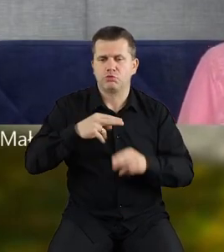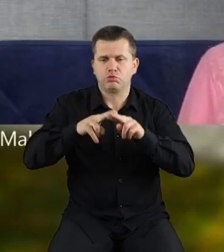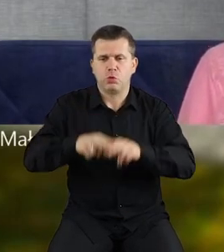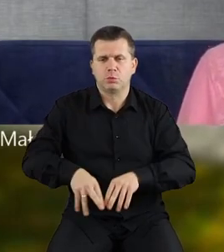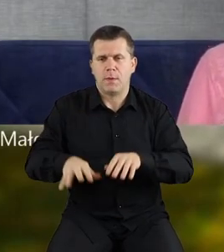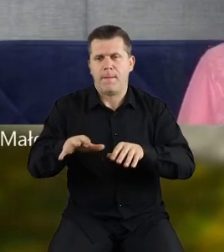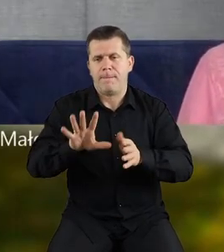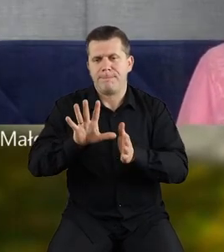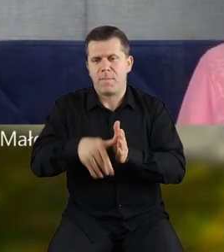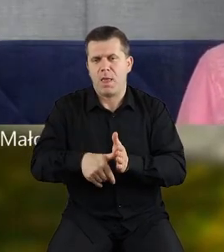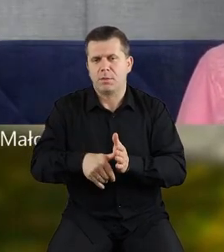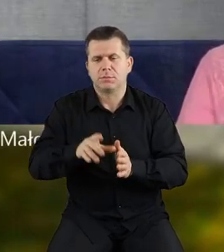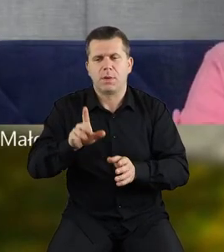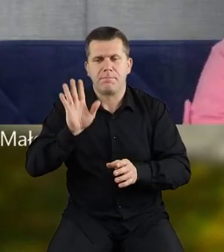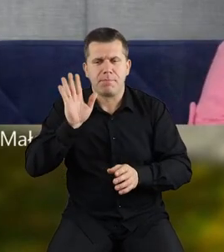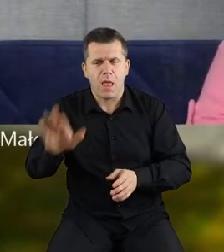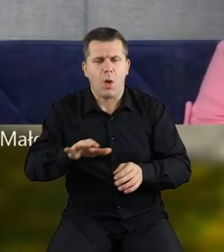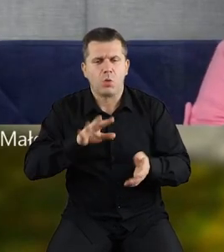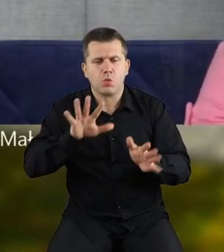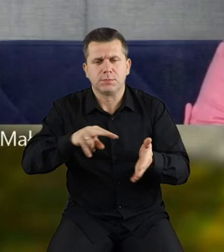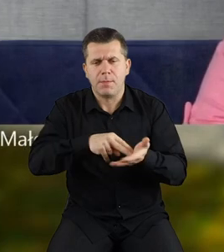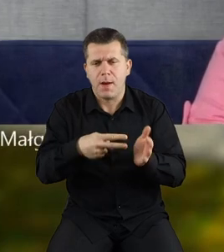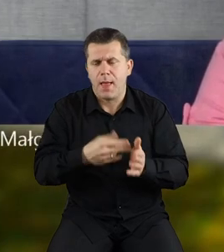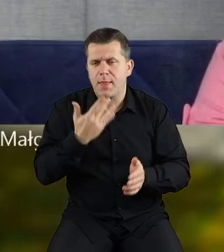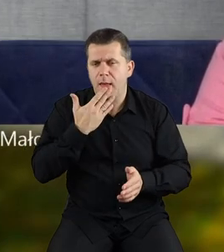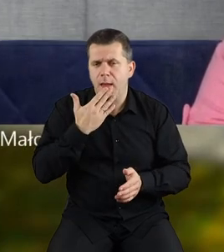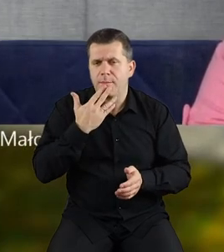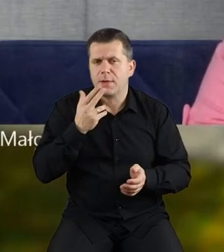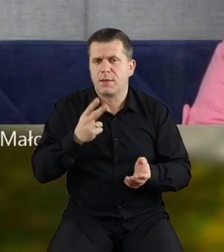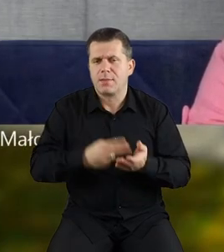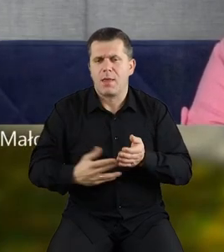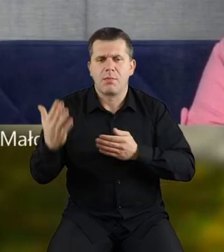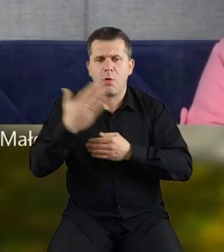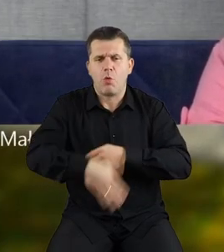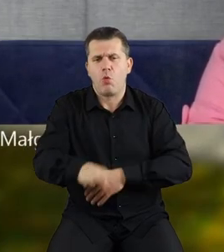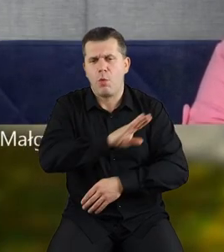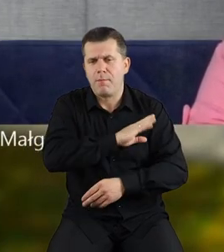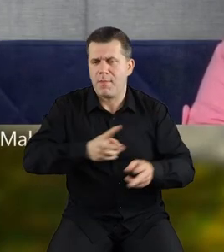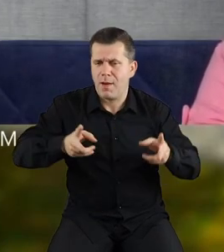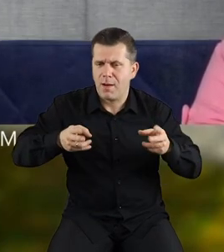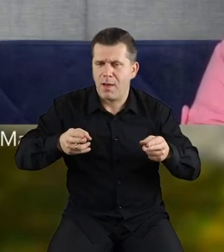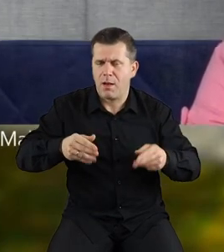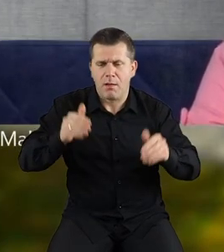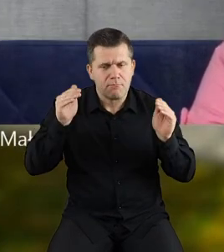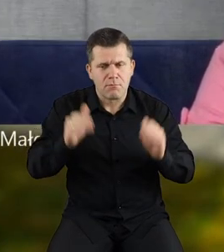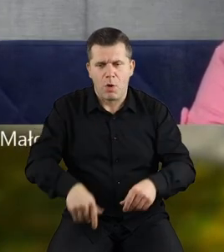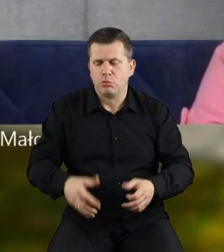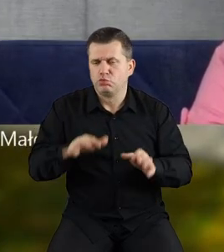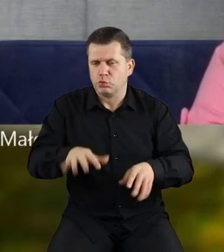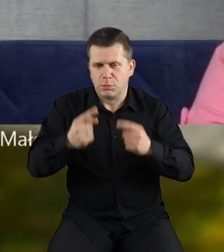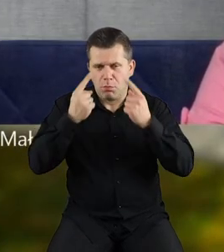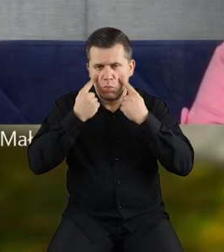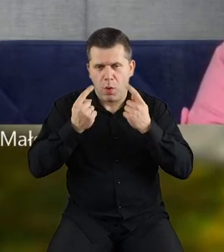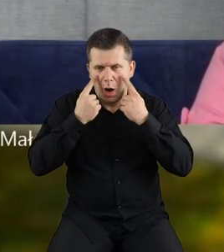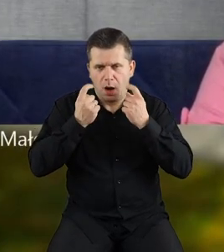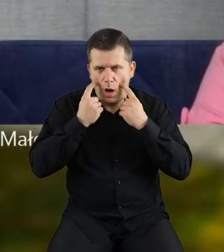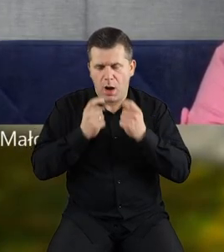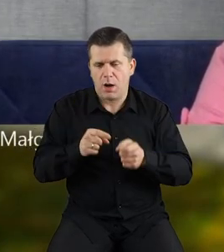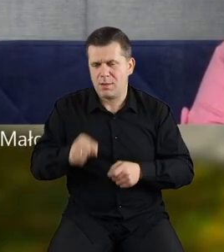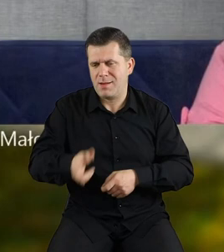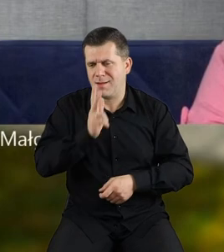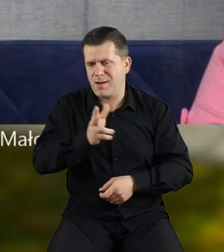która została w mieście pomimo wielkich swoich ambicji, żeby na koniec umrzeć na raka. No naprawdę można